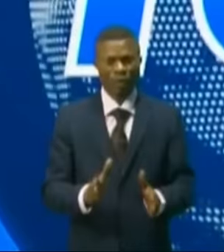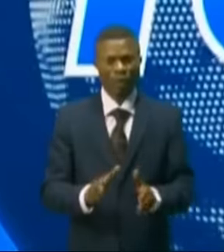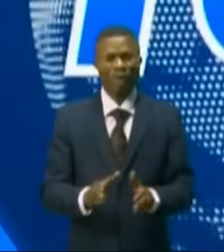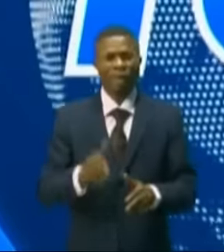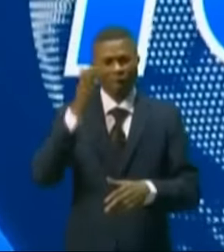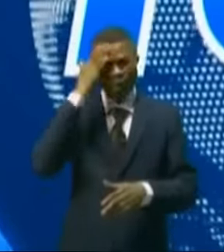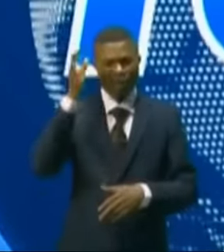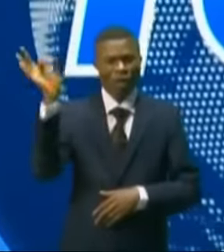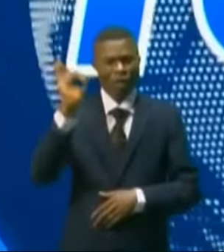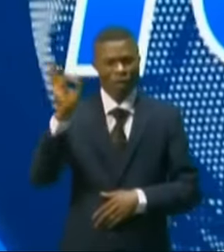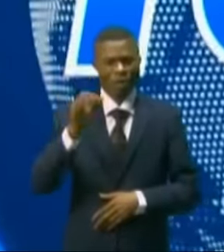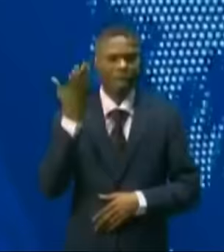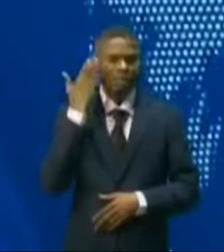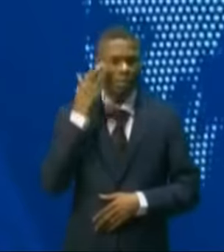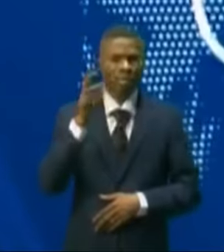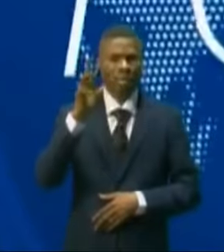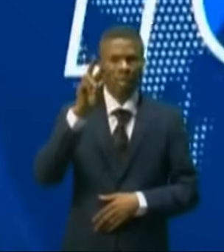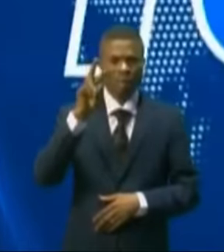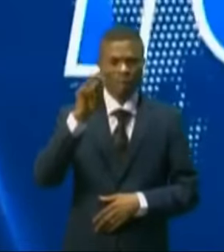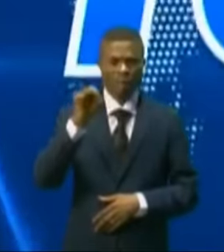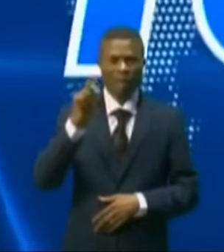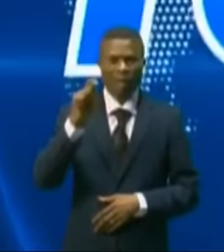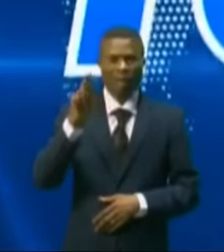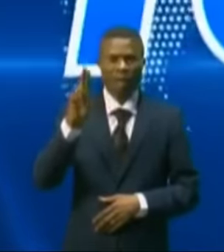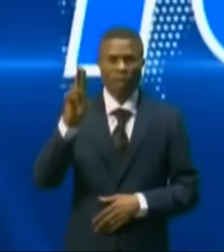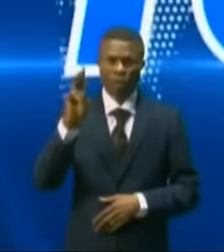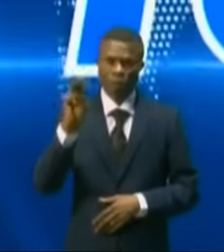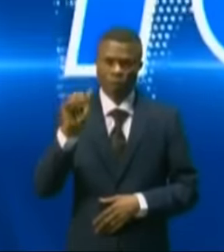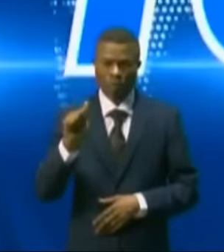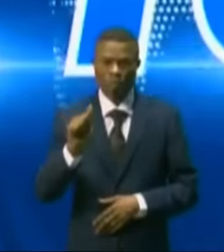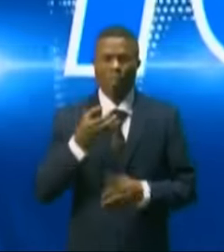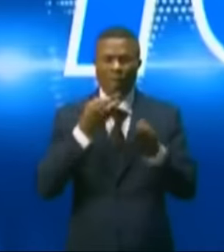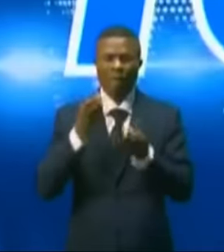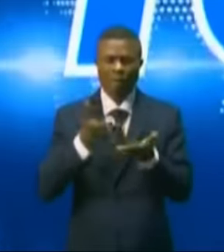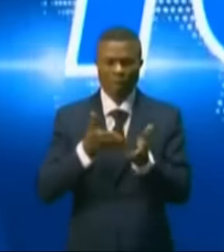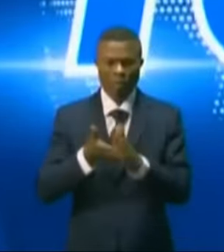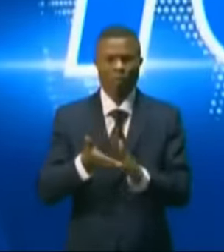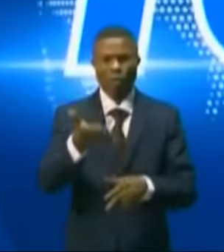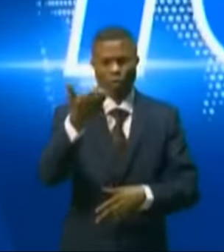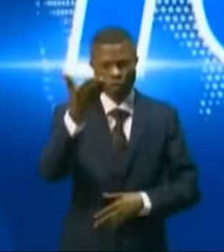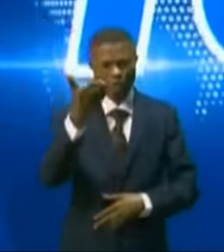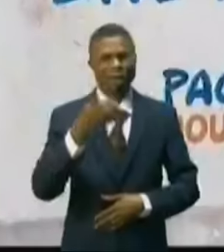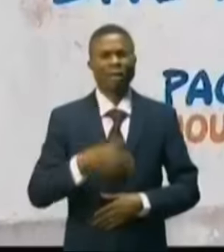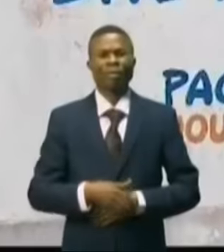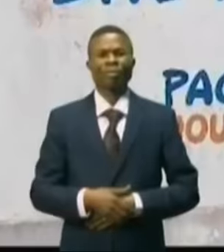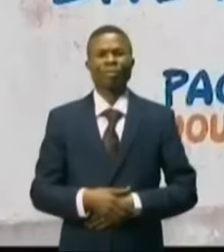Symphorien Toumba Mutombo. Nos reporters Béatrice Chaco et Jean-René Kabamba étaient dans sa suite.